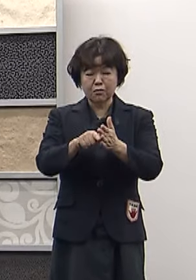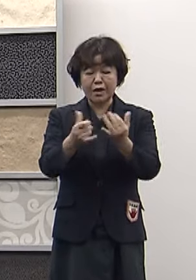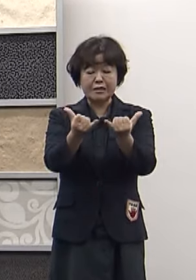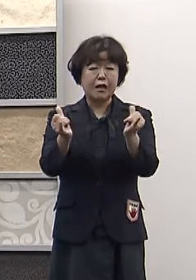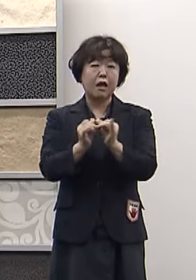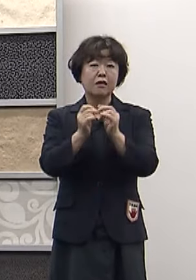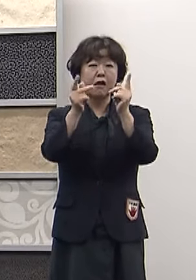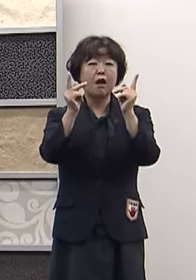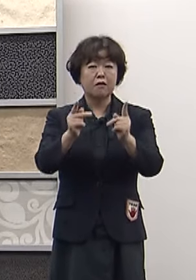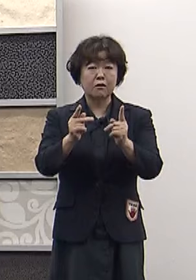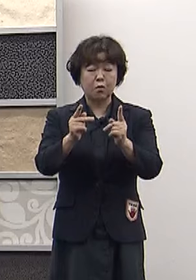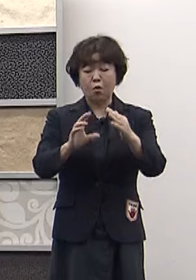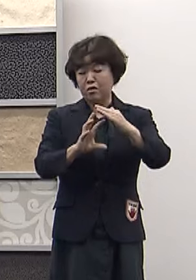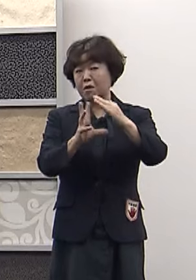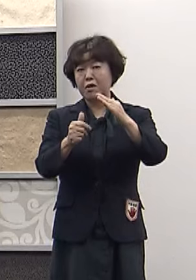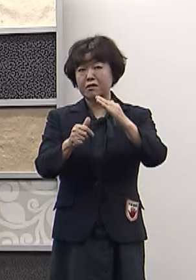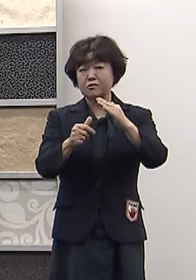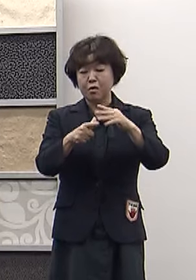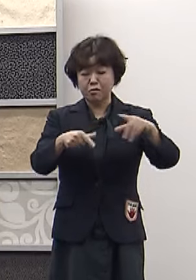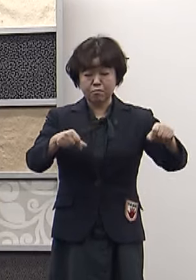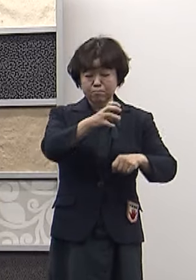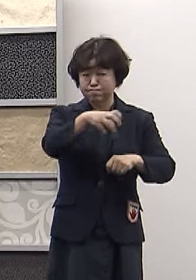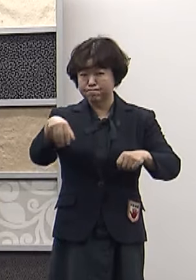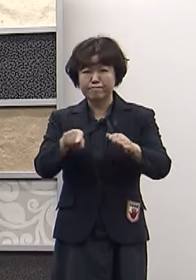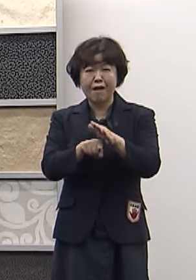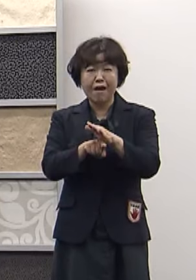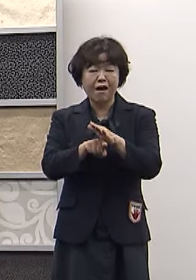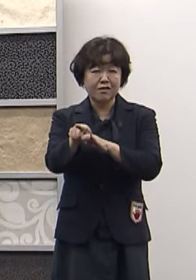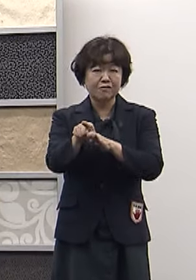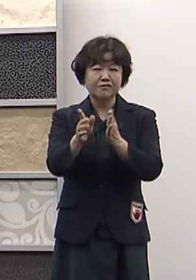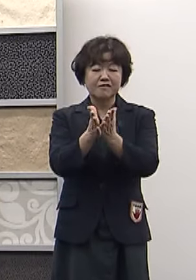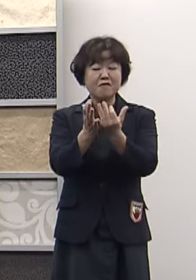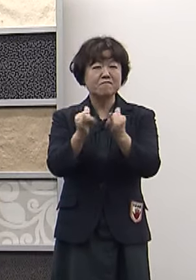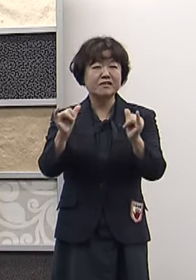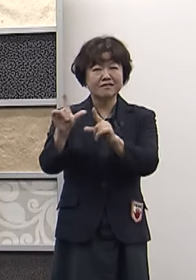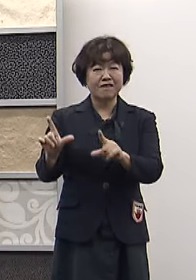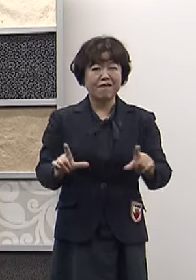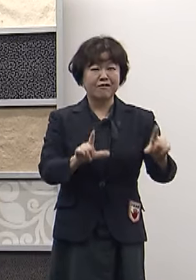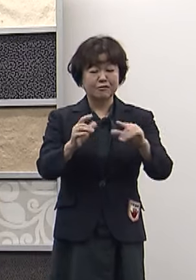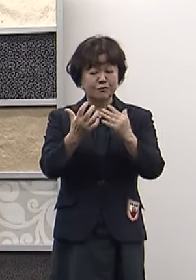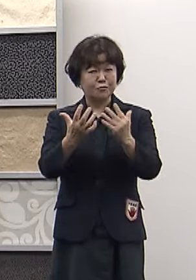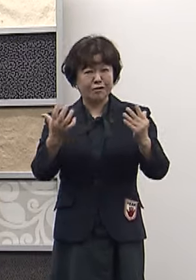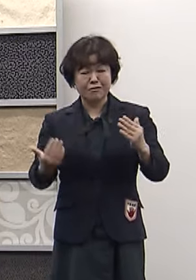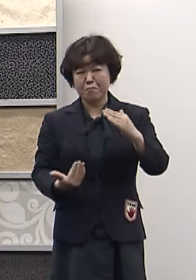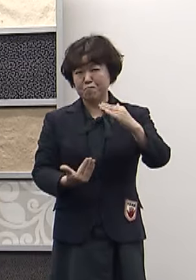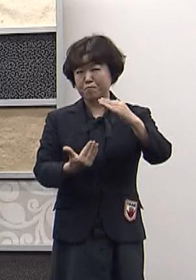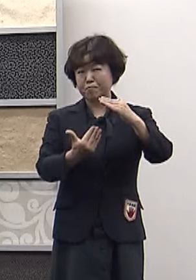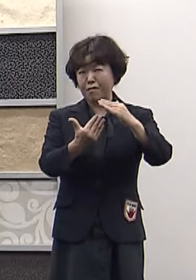候を、どこよりも早く、察知をし、そして県民生活における豊かさを最大化するべく、